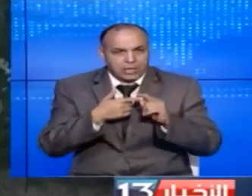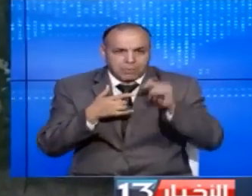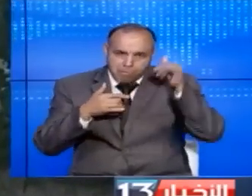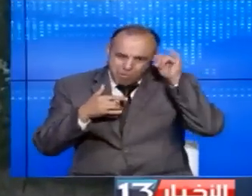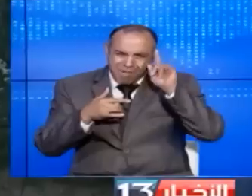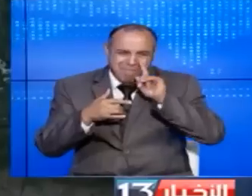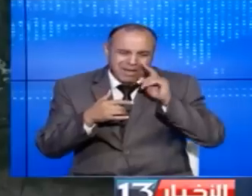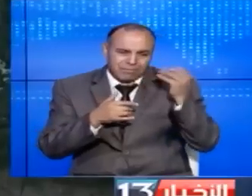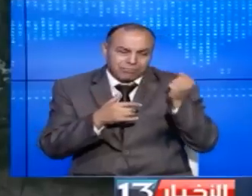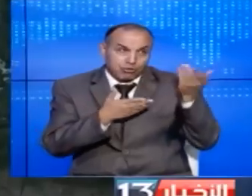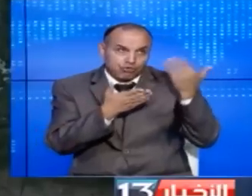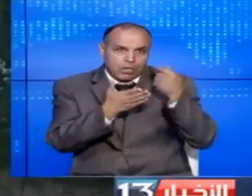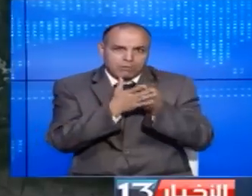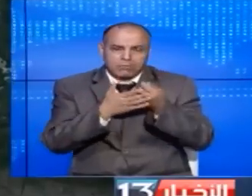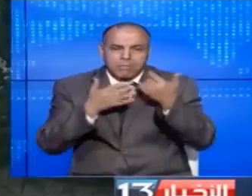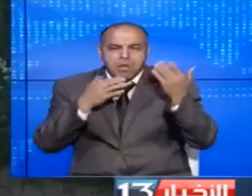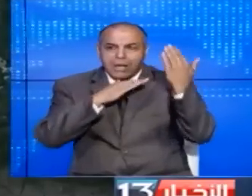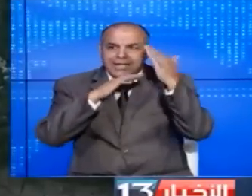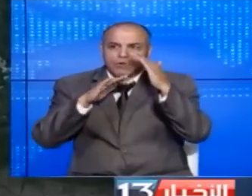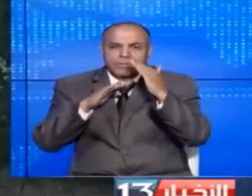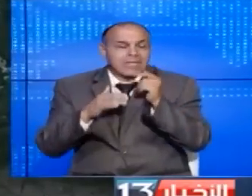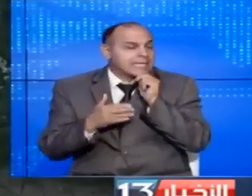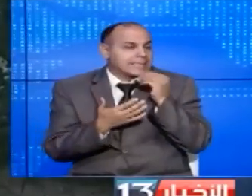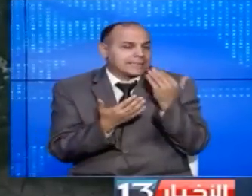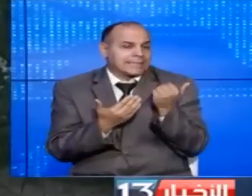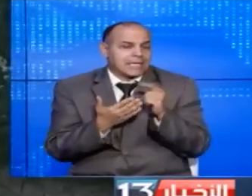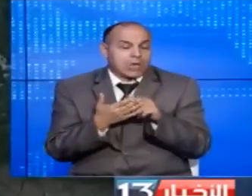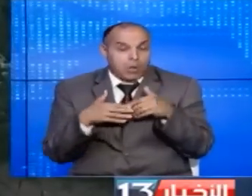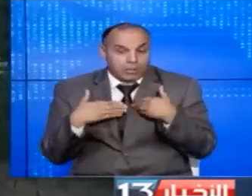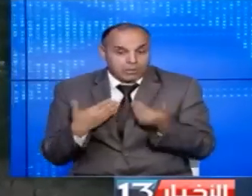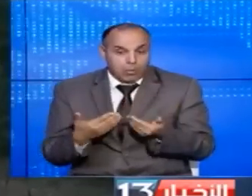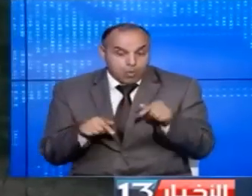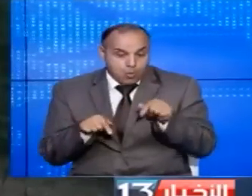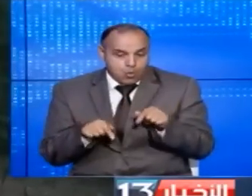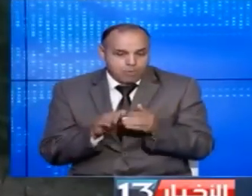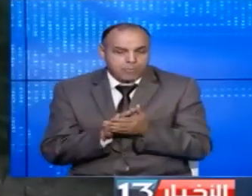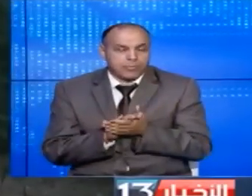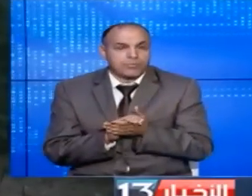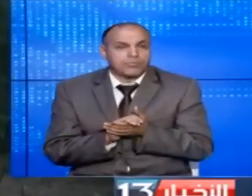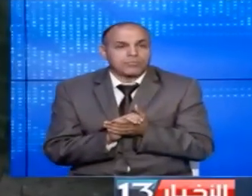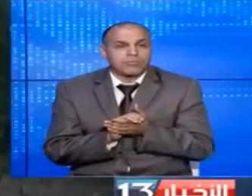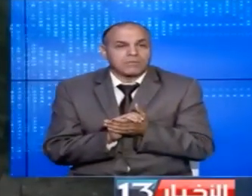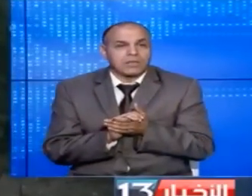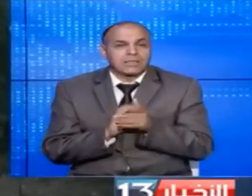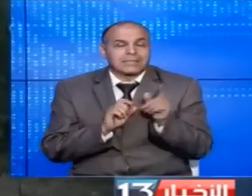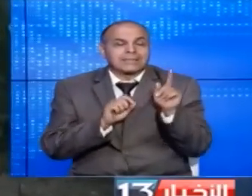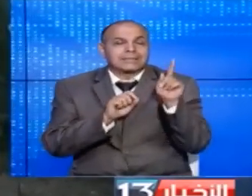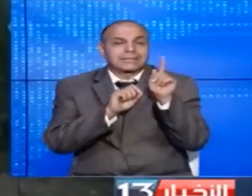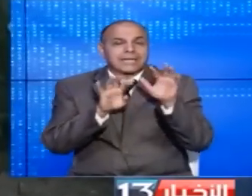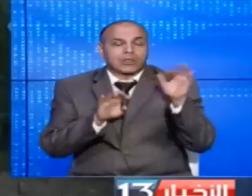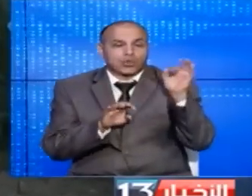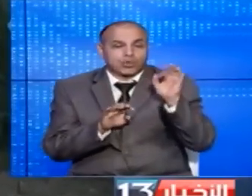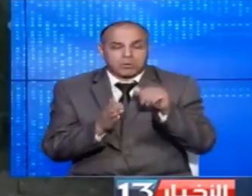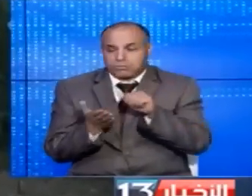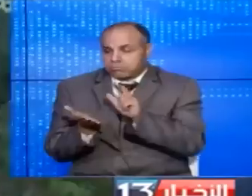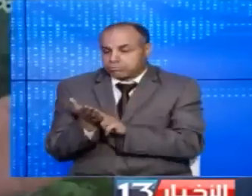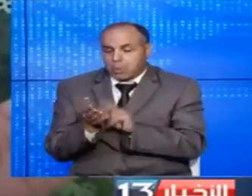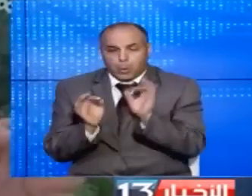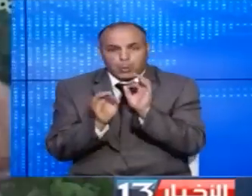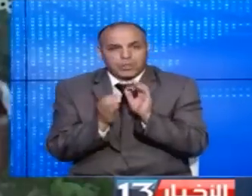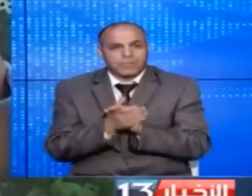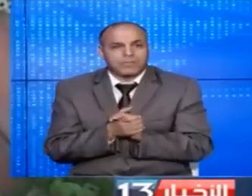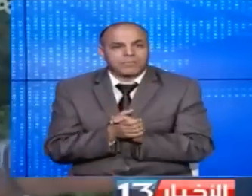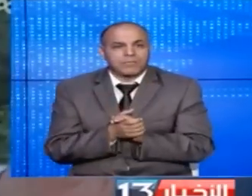معناتها من برا، قعدنا نستناو الى حد اليوم. انا توا اليوم 19 اكتوبر تفعيل ما صارش،